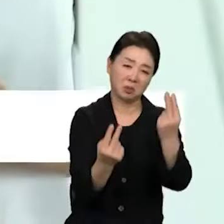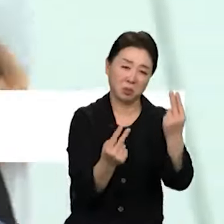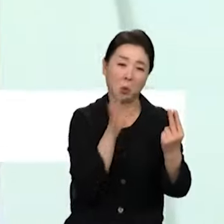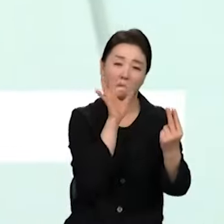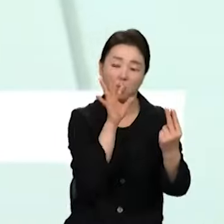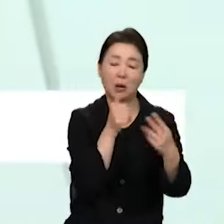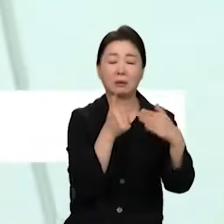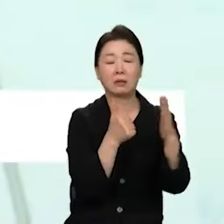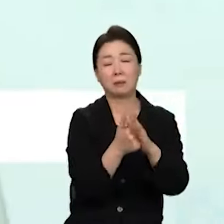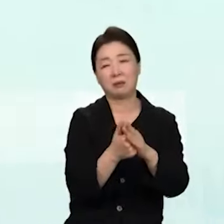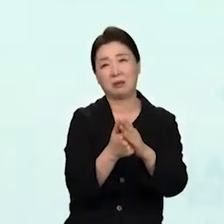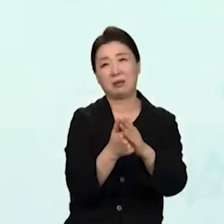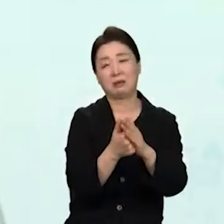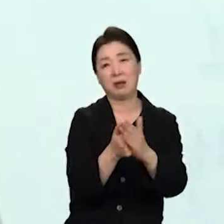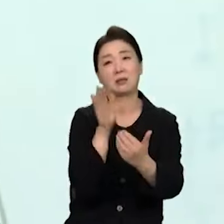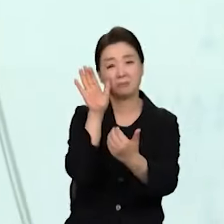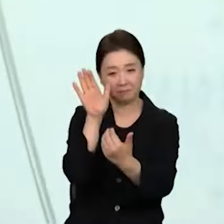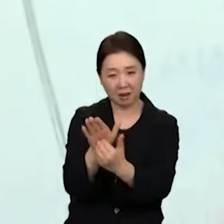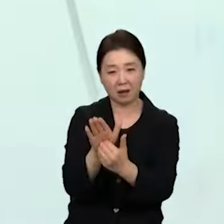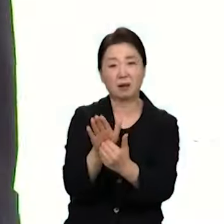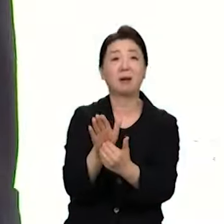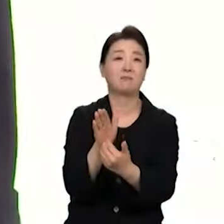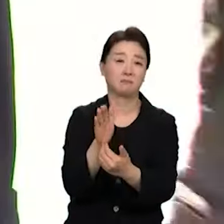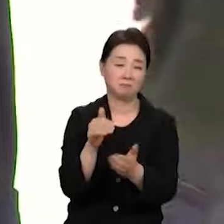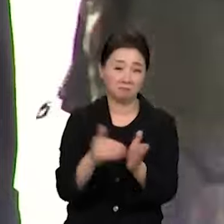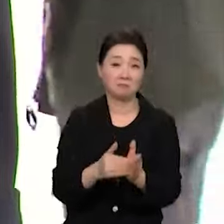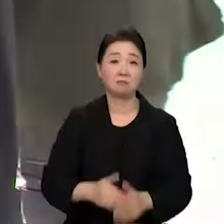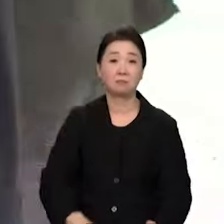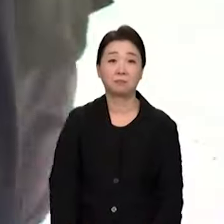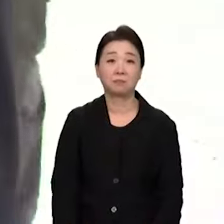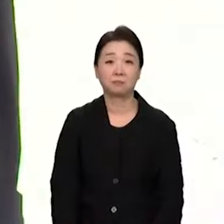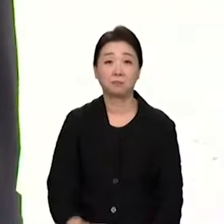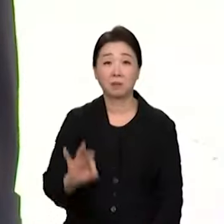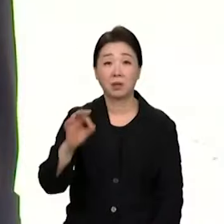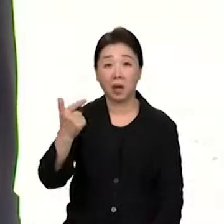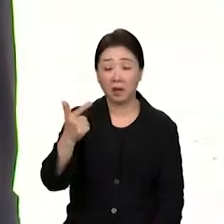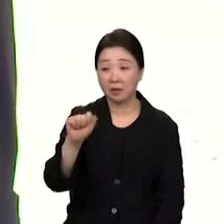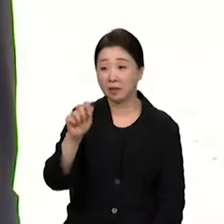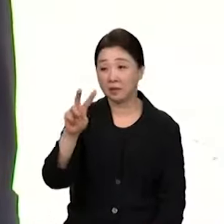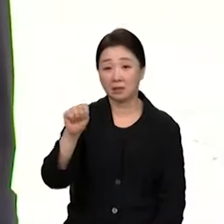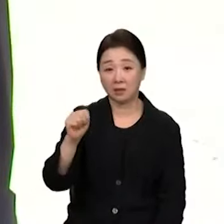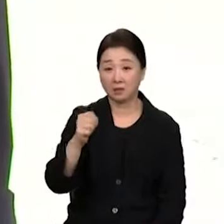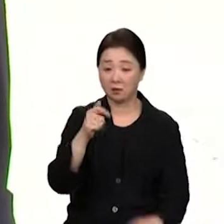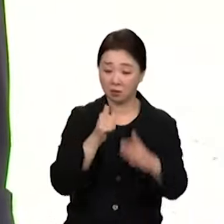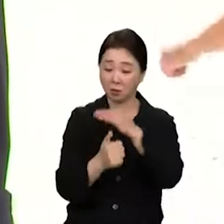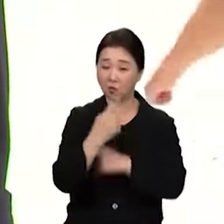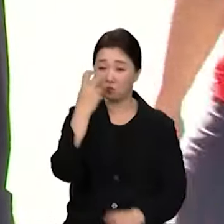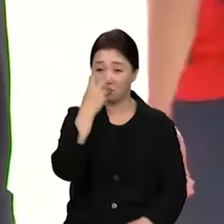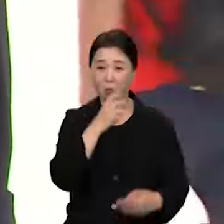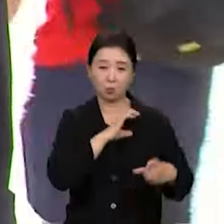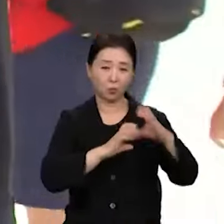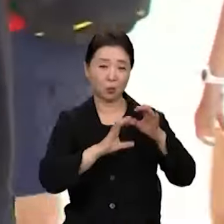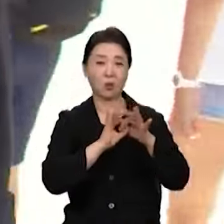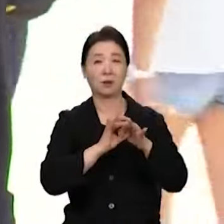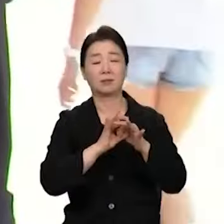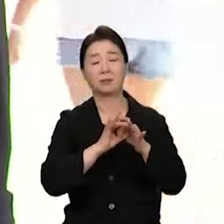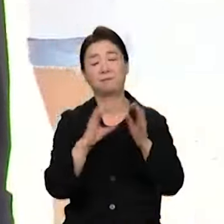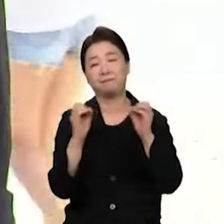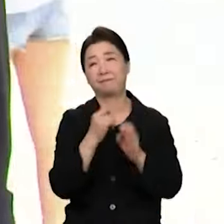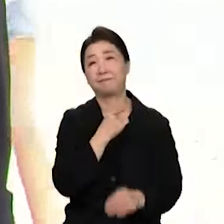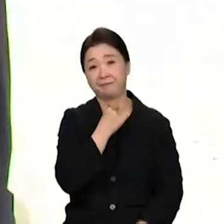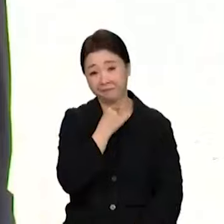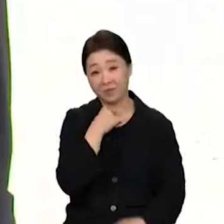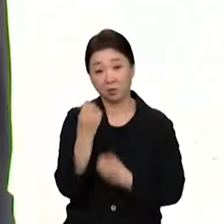제지된 경우도 있었던 것으로 알려졌습니다. 안세영은 소셜미디어에 선수 보호와 소통에 대해 이야기하고 싶었다고